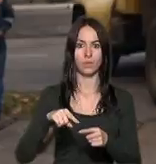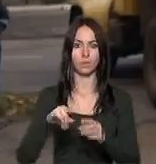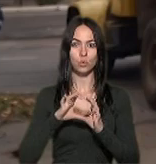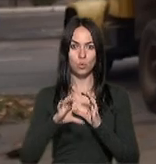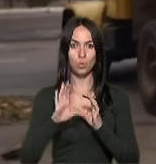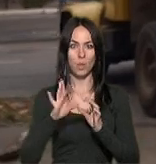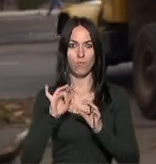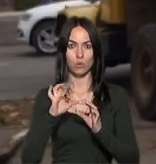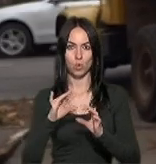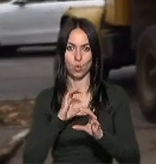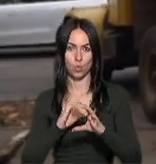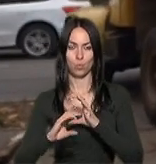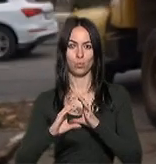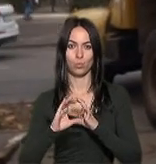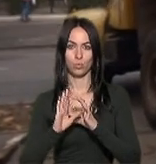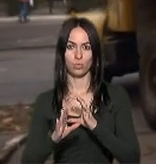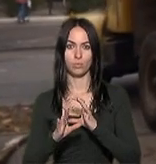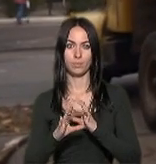трубу.